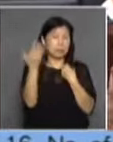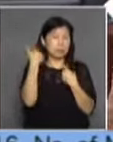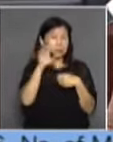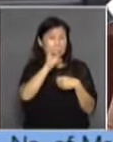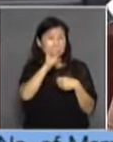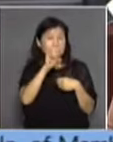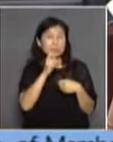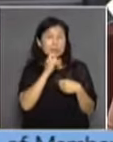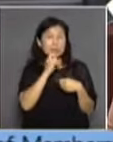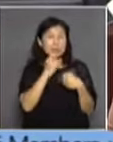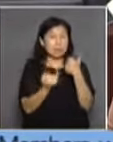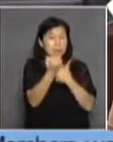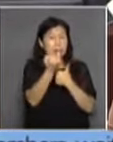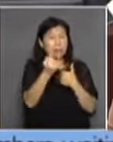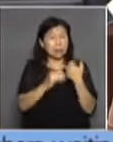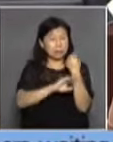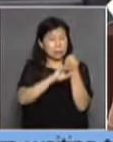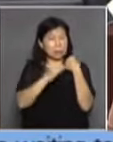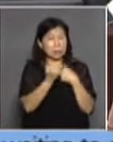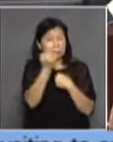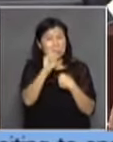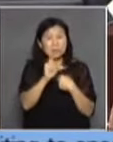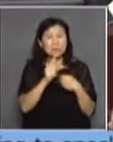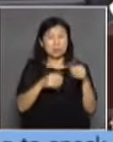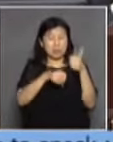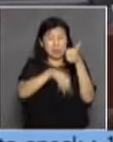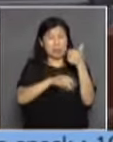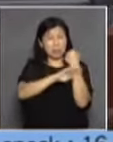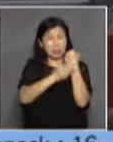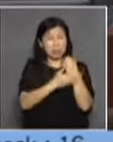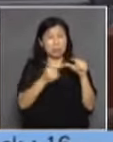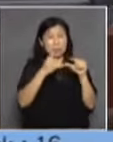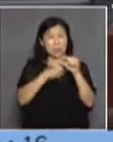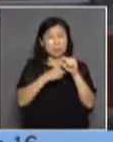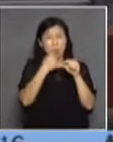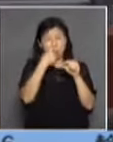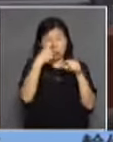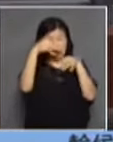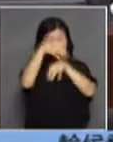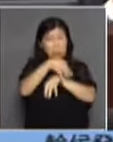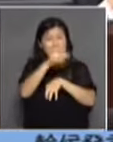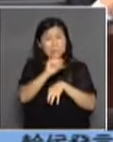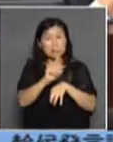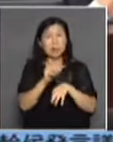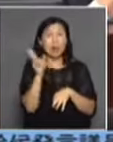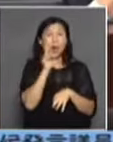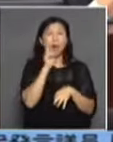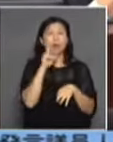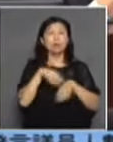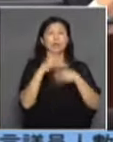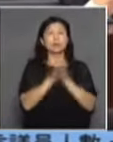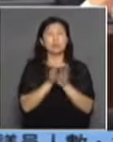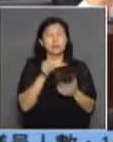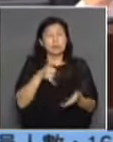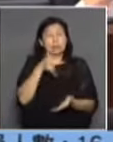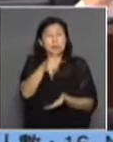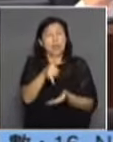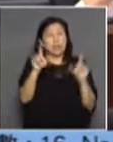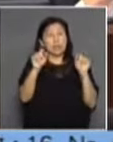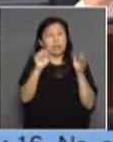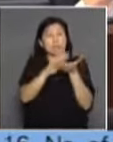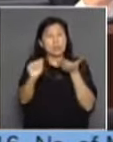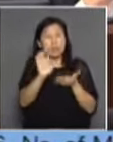违反呢个基本法同中英联合声明嘅边一条呢，又唔觉得有人指出边一条啊，总唔知